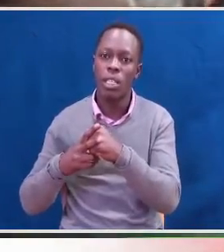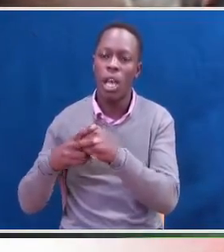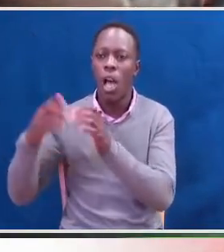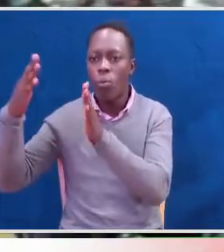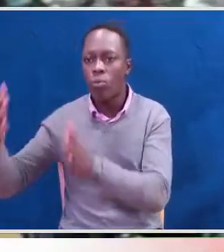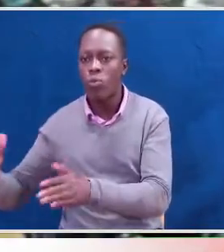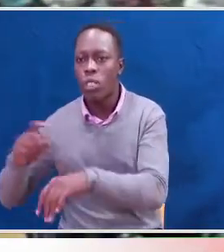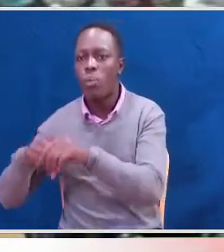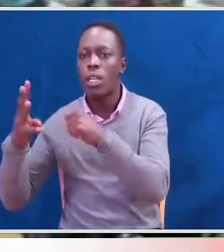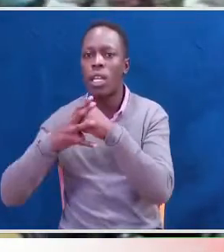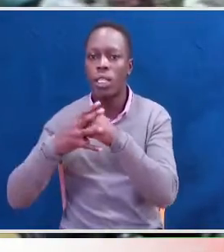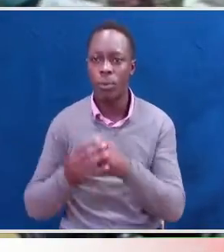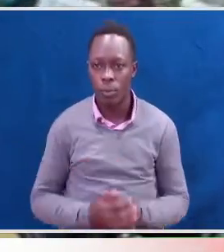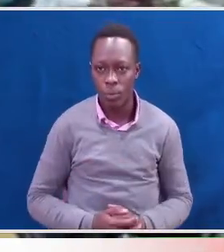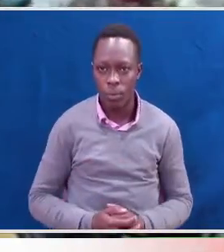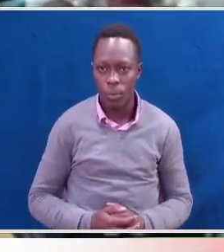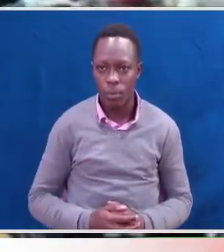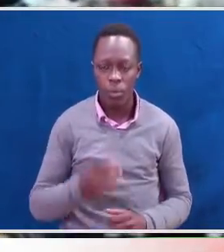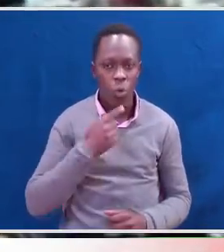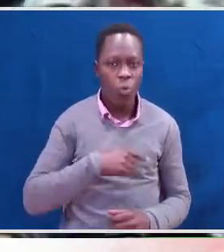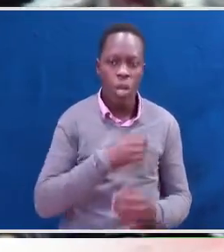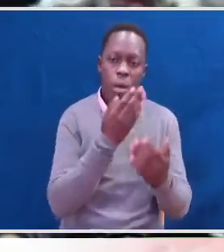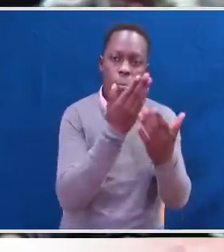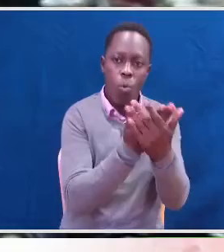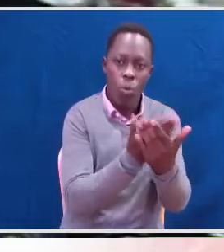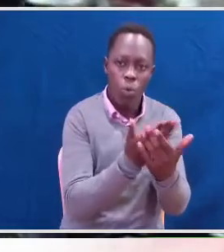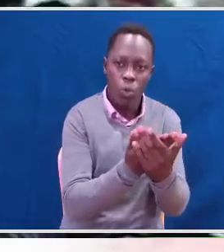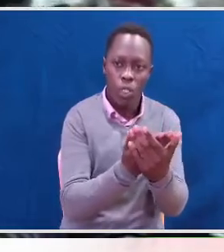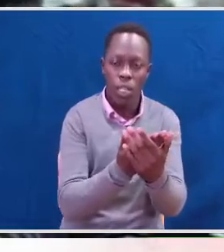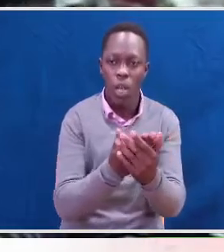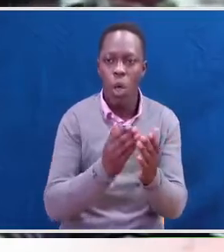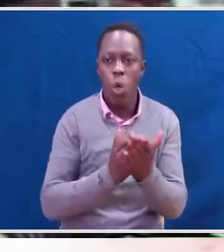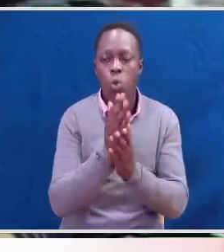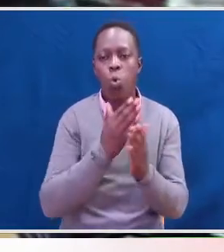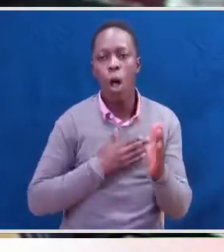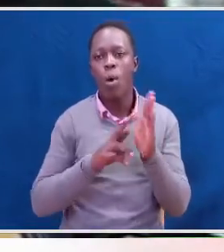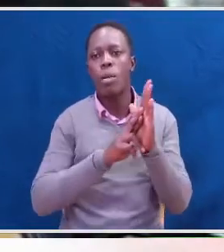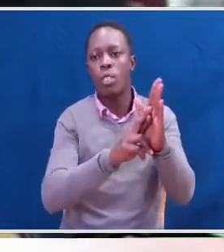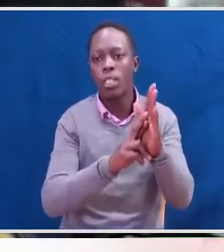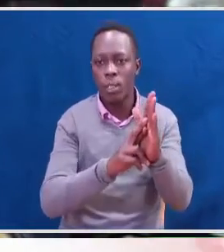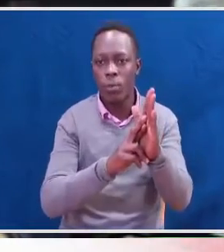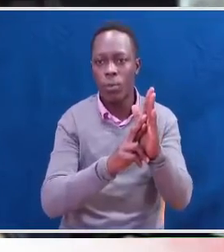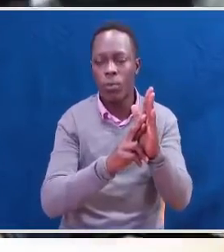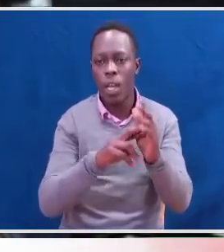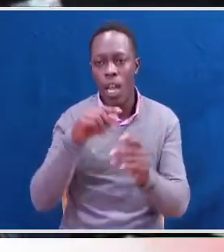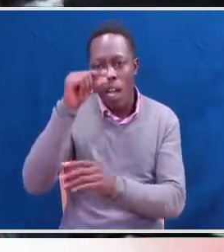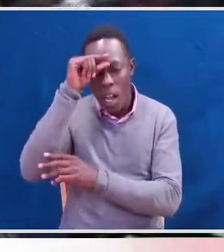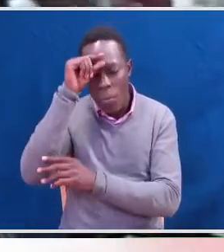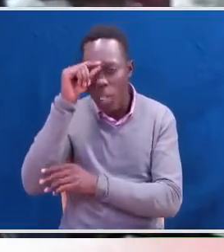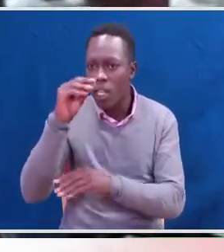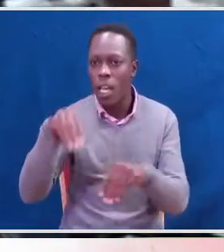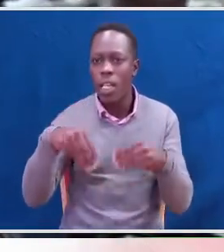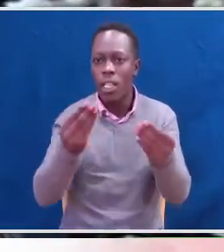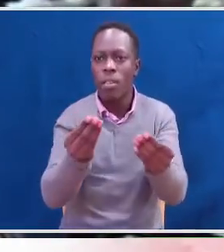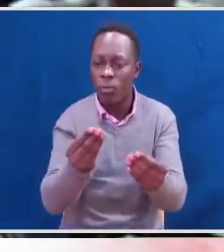kitu saa 3. We had been proposing through our representatives that the government can give us